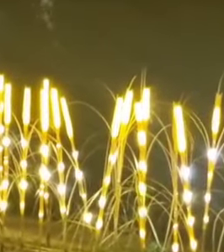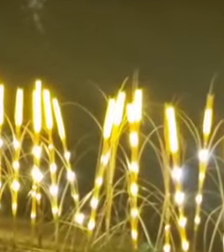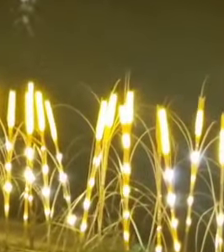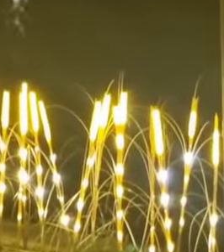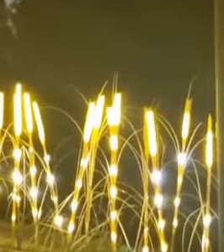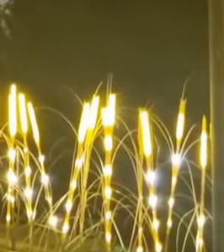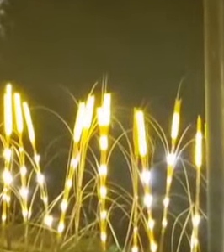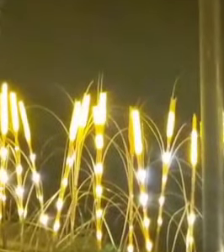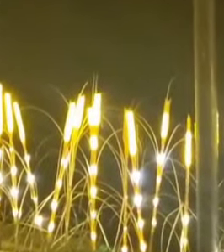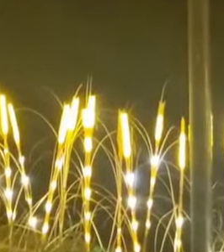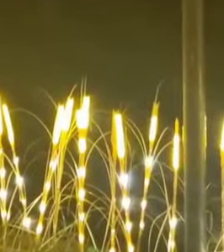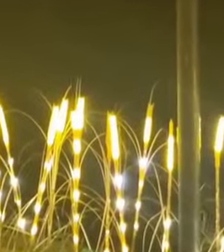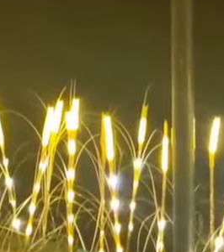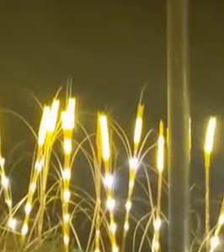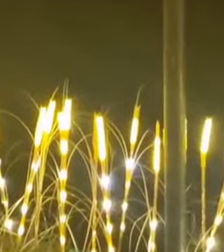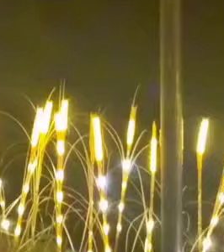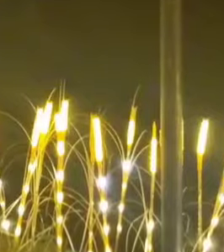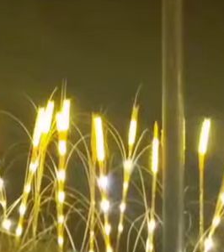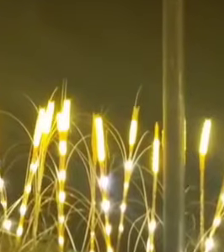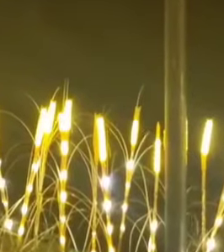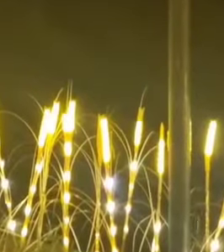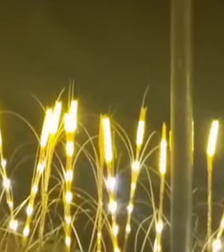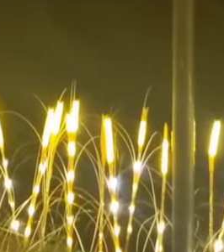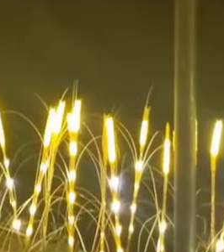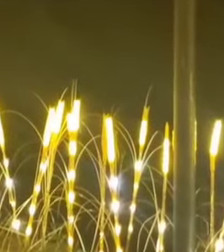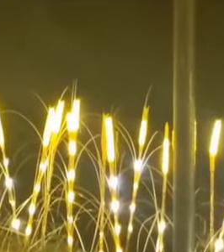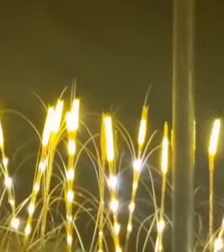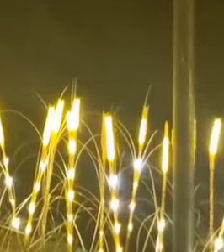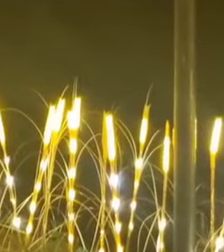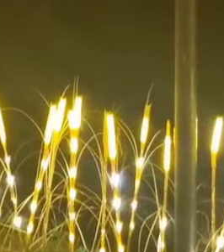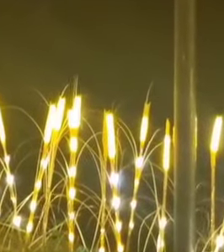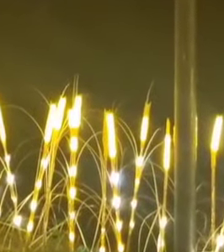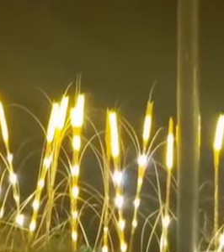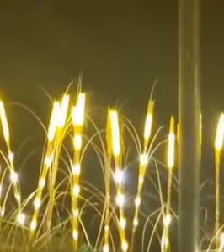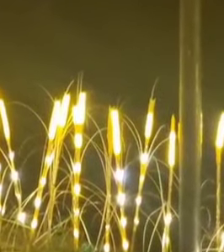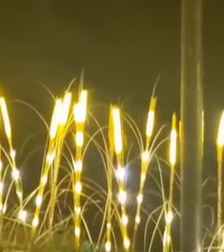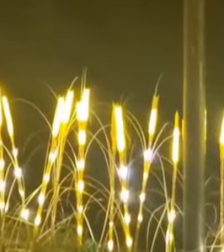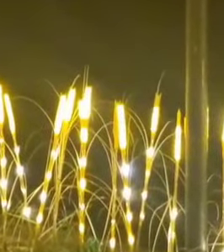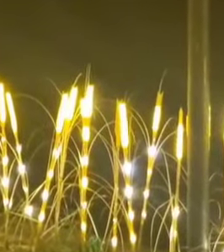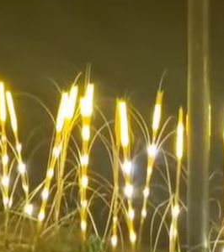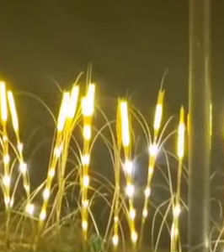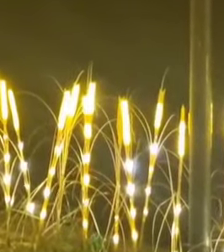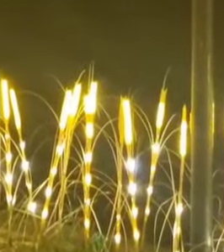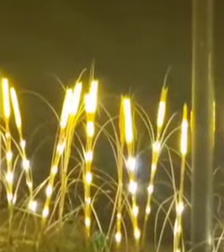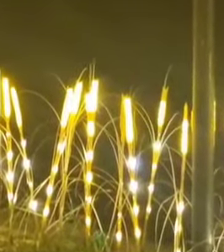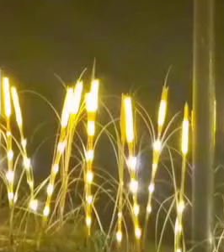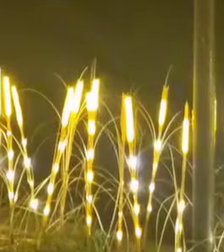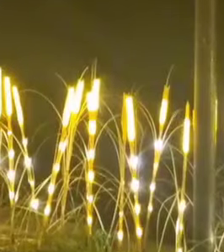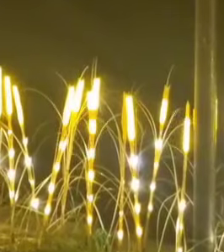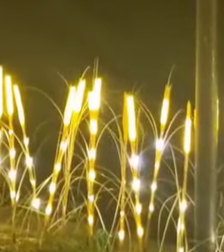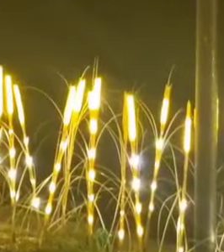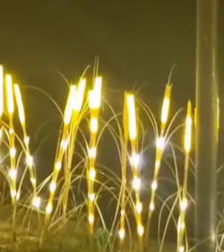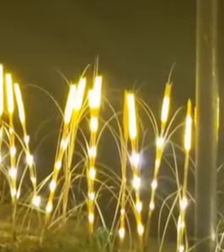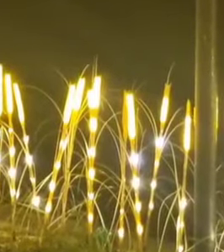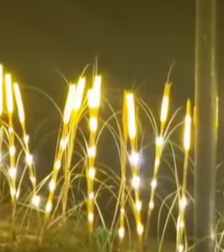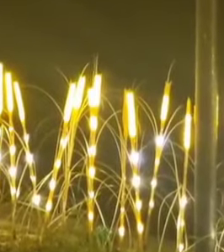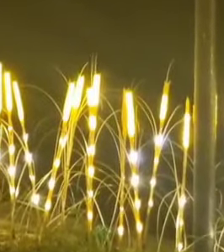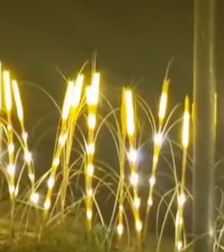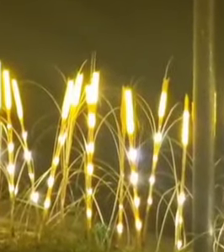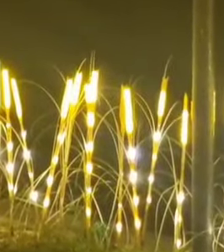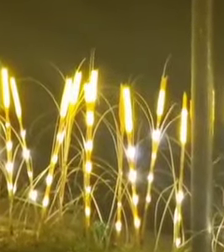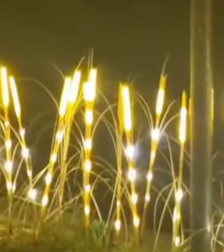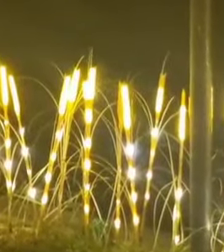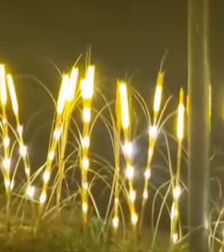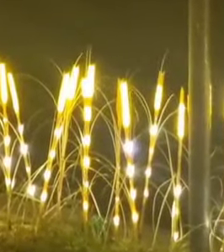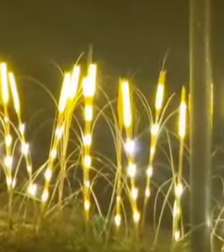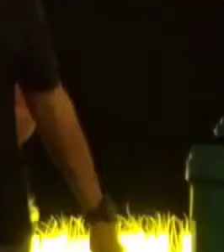lokasinya selain strategis juga untuk warga yang ada di Bone Belango, ternyata tempatnya juga bagus sekali. Cukup syahdu ya. Betul. Cukup romantis